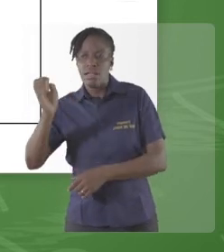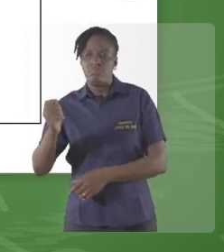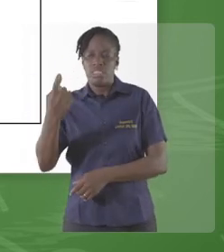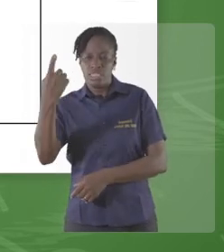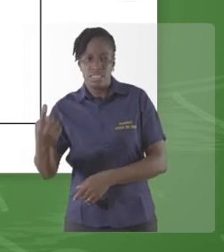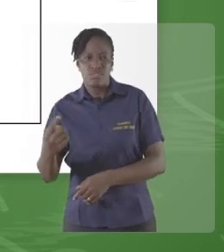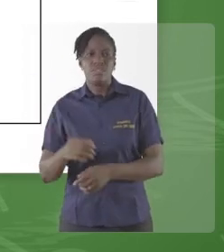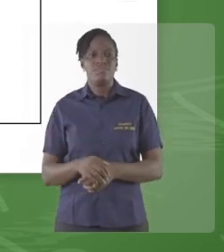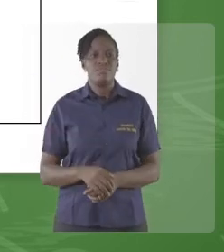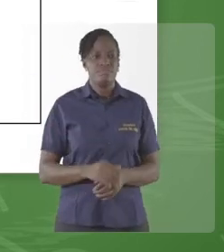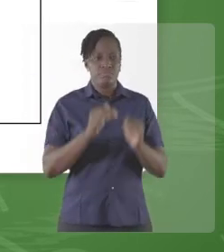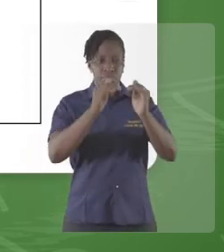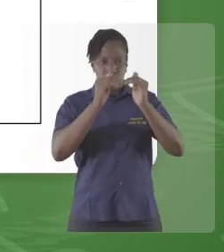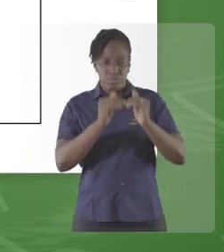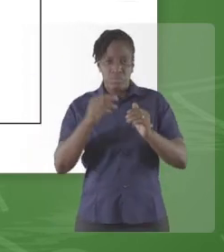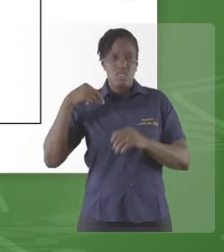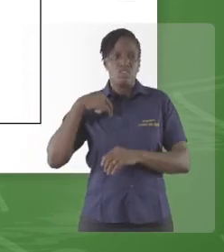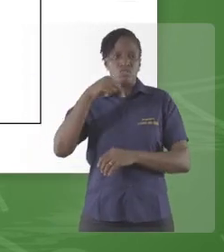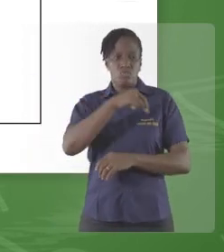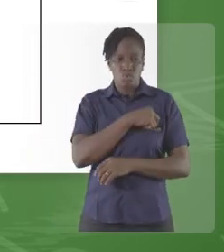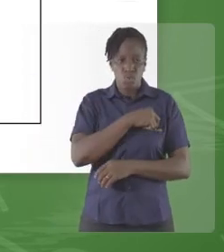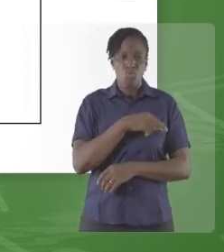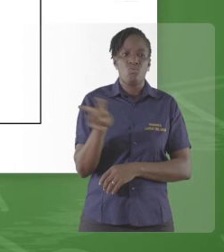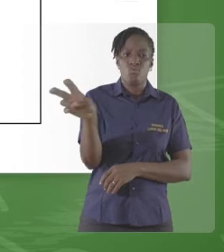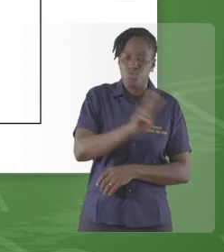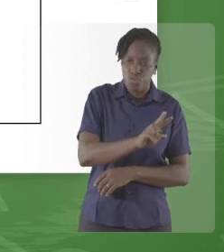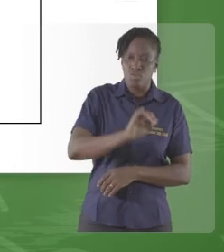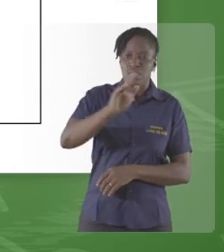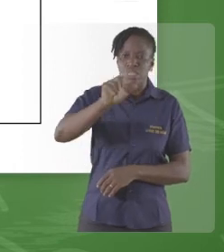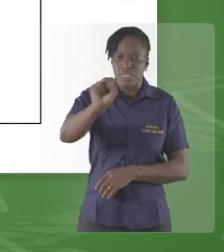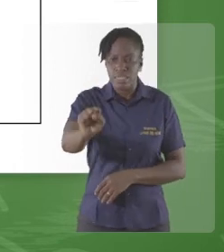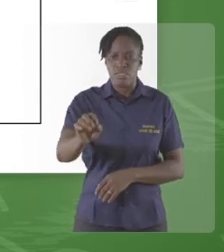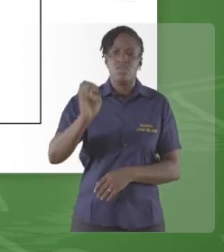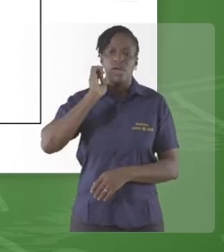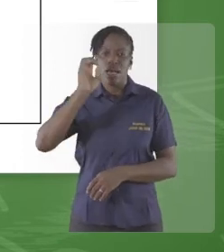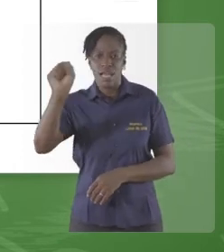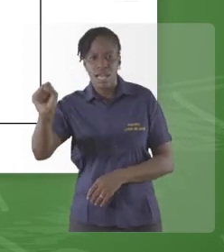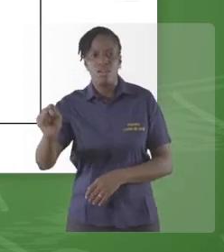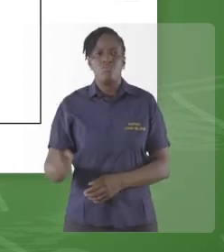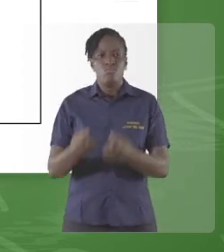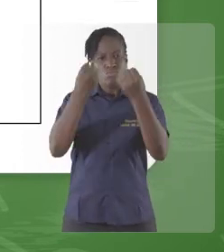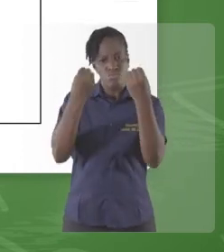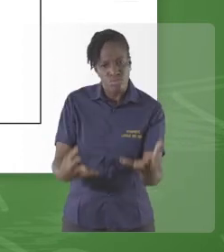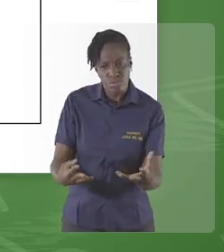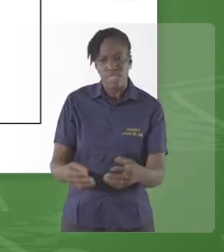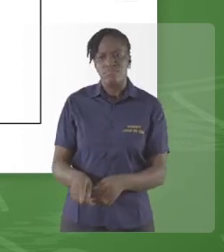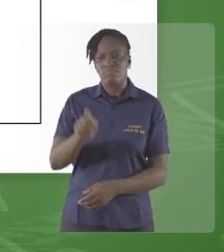singulier. Nous avons nous, vous, il ou elle au